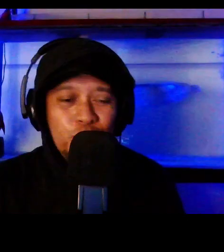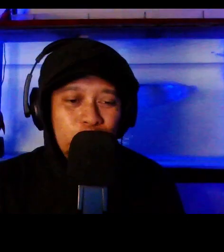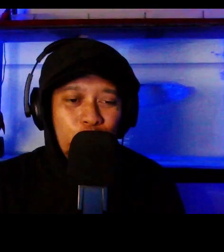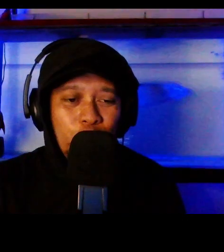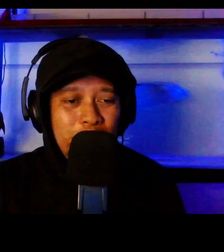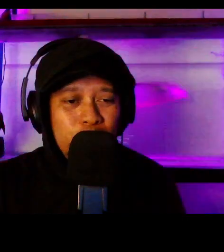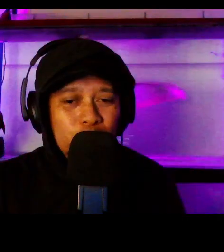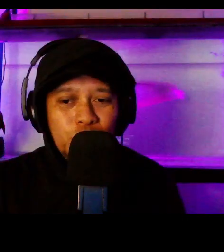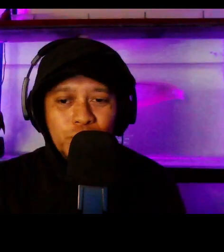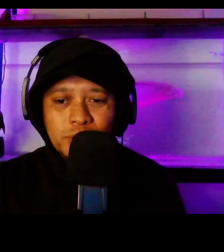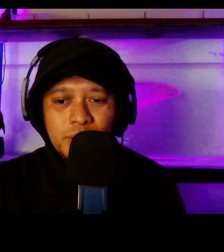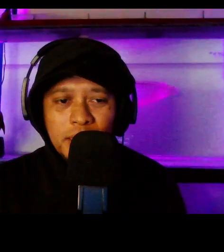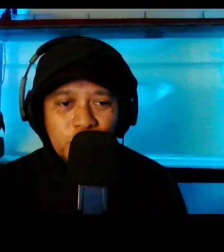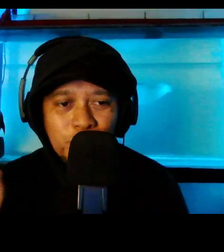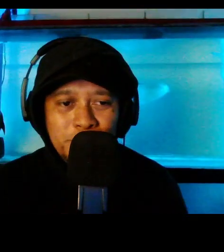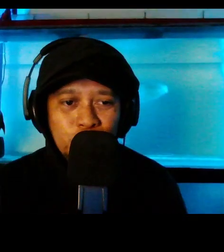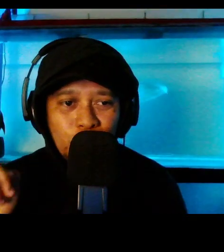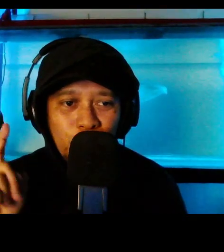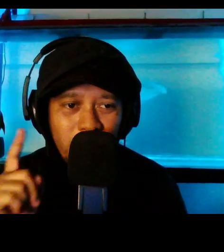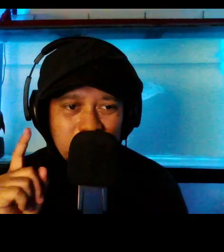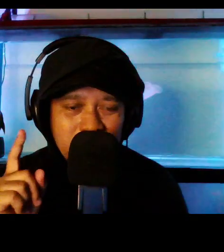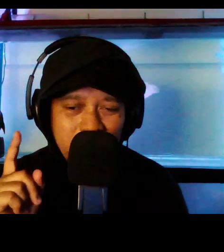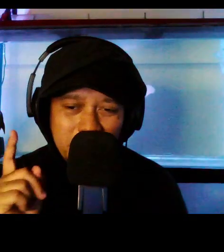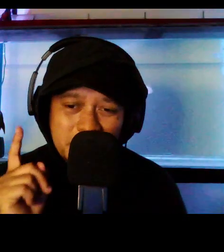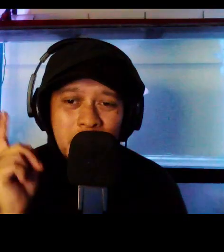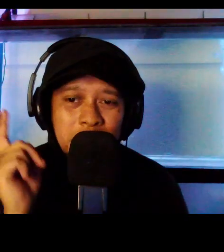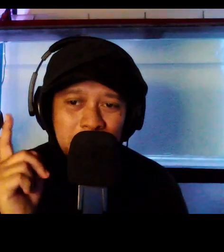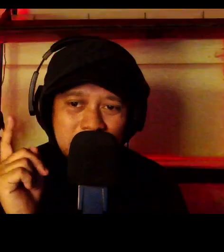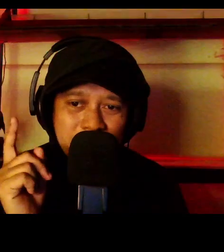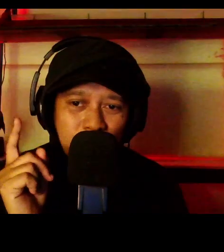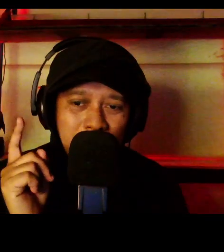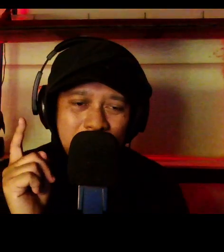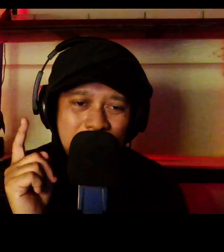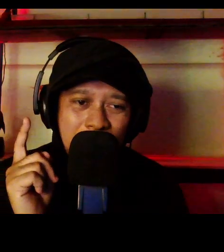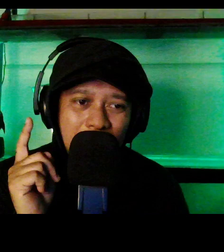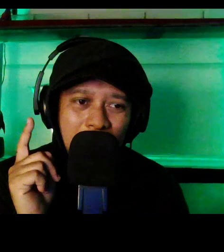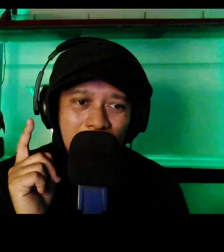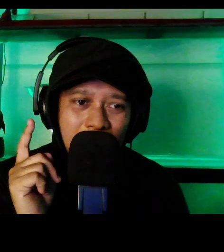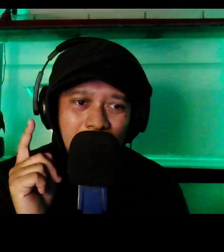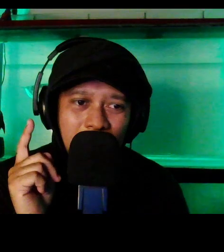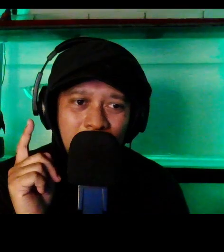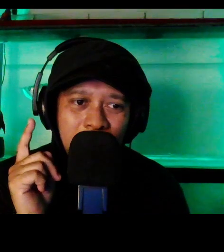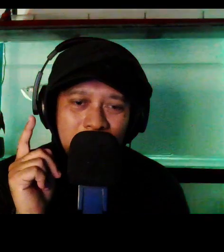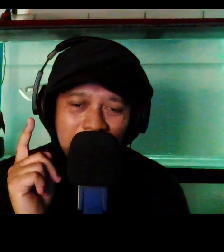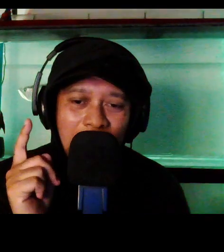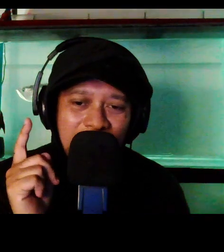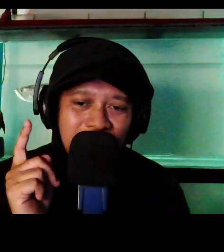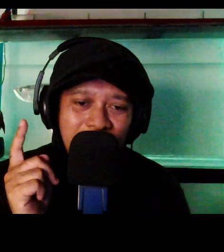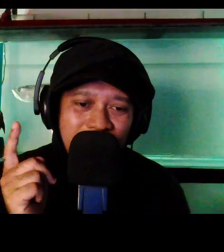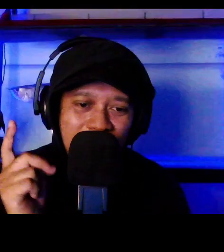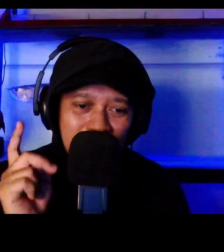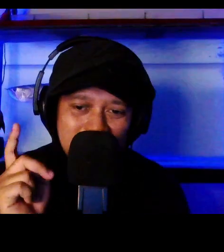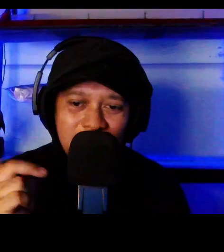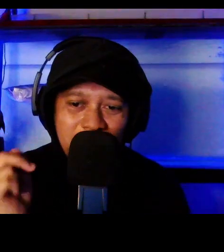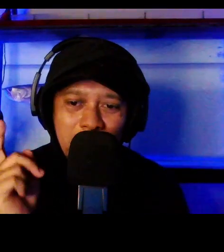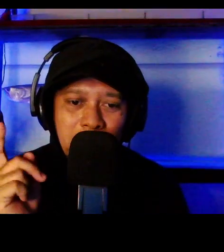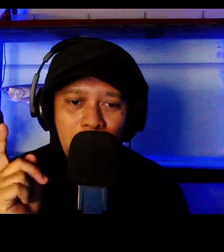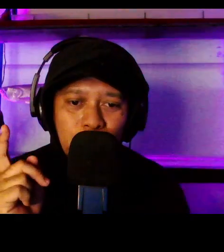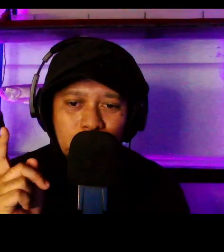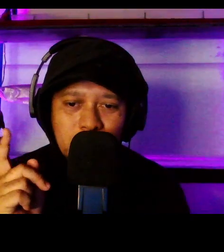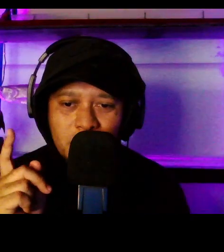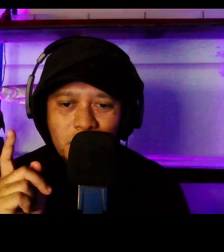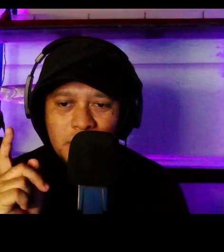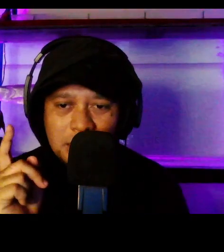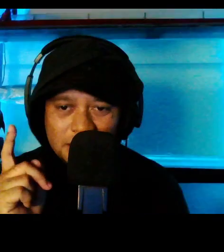yun nga, opinion mo yun, opinion ko yun. At yung opinion ko is mas kumbaga sa kay Alan Cayetano, mas nang